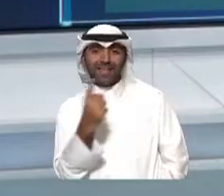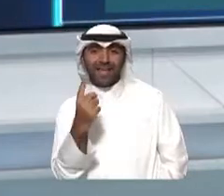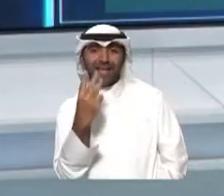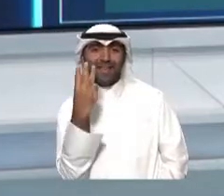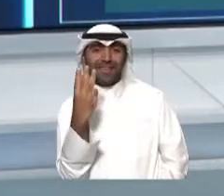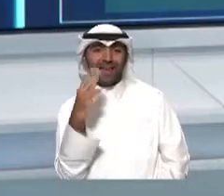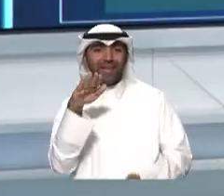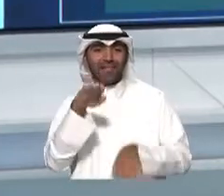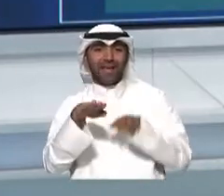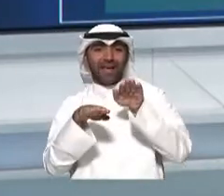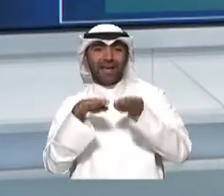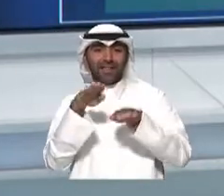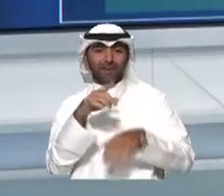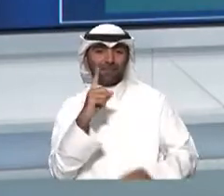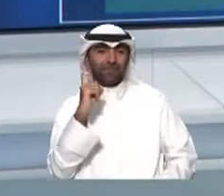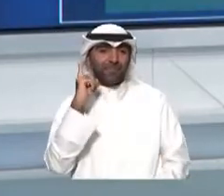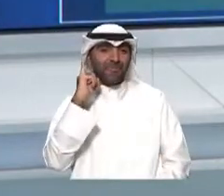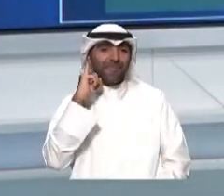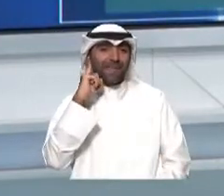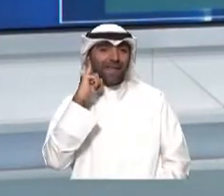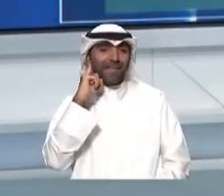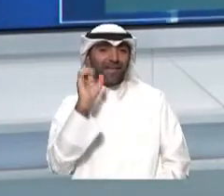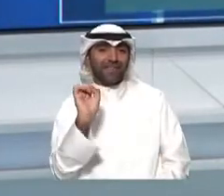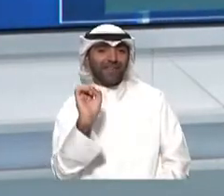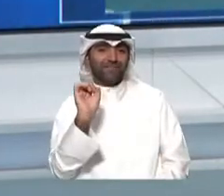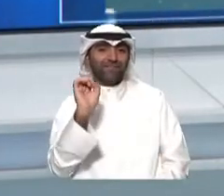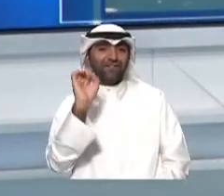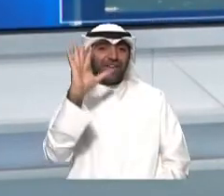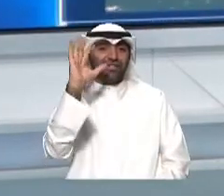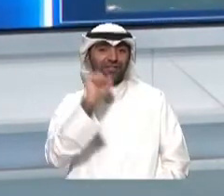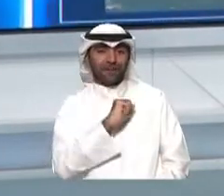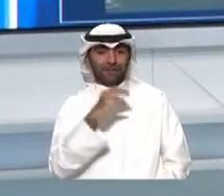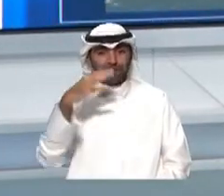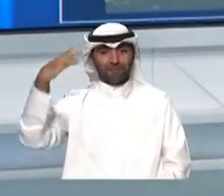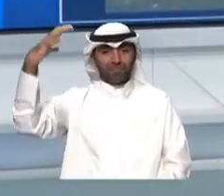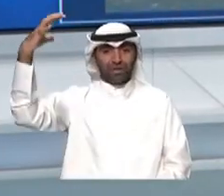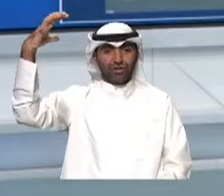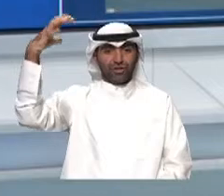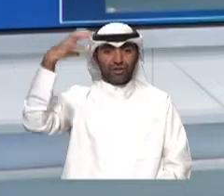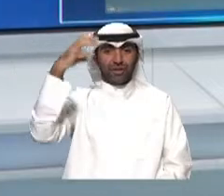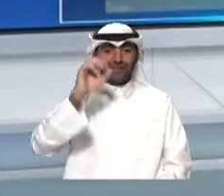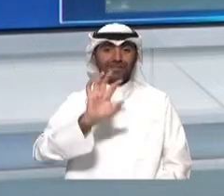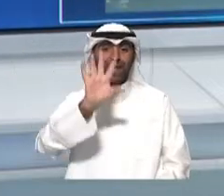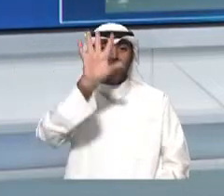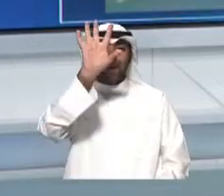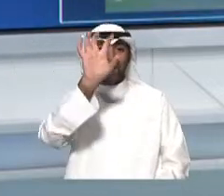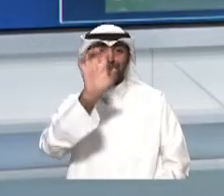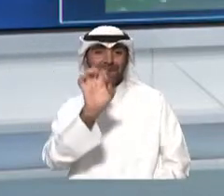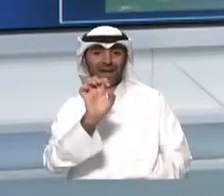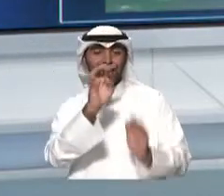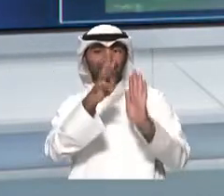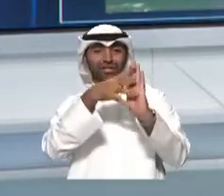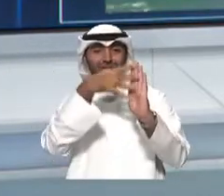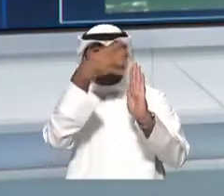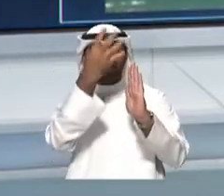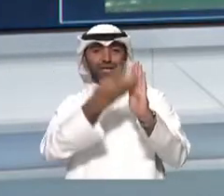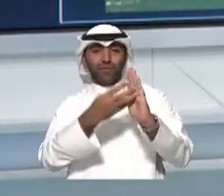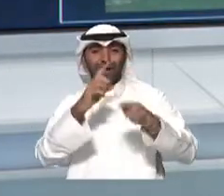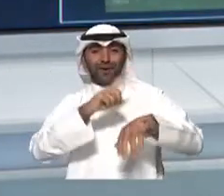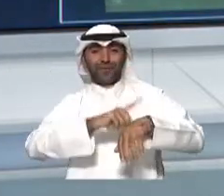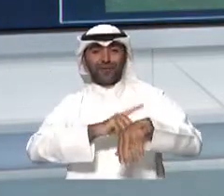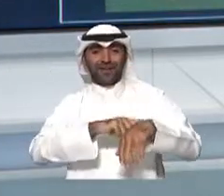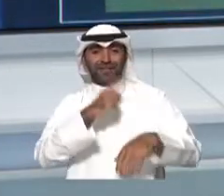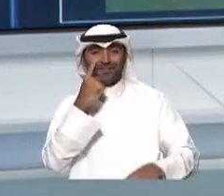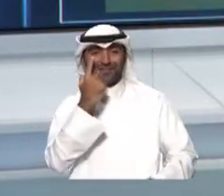1 إلى 4 أقدام. موعد أذان الفجر الساعة 3:38، الساعة 5:07 موعد شروق الشمس، وغروب الشمس بمشيئة الله الساعة